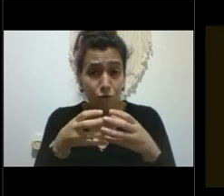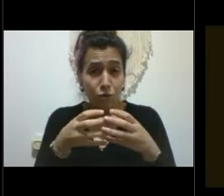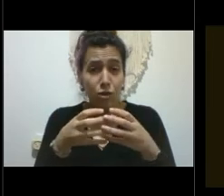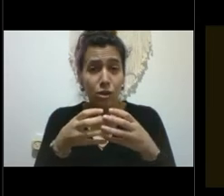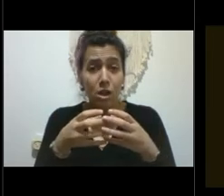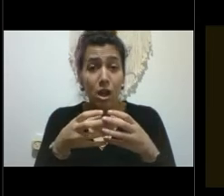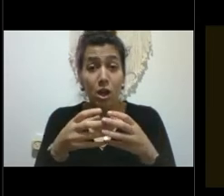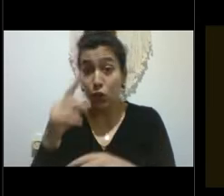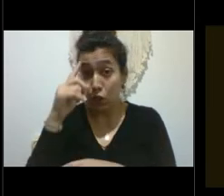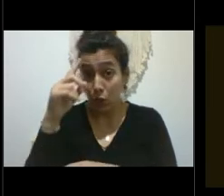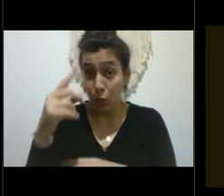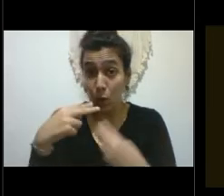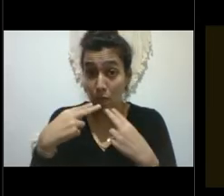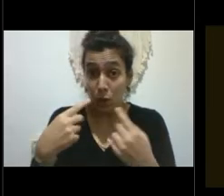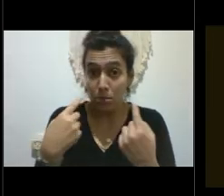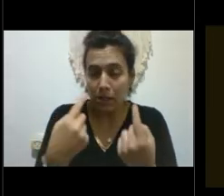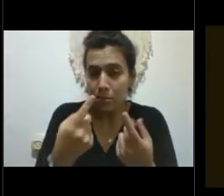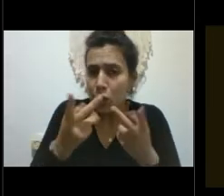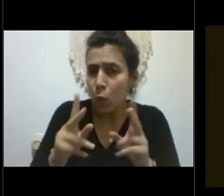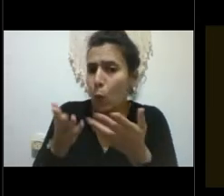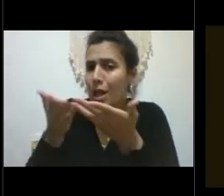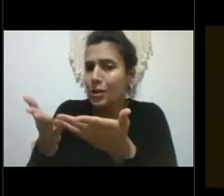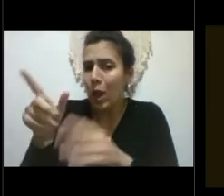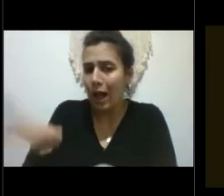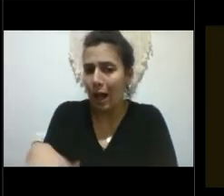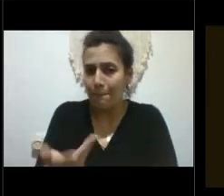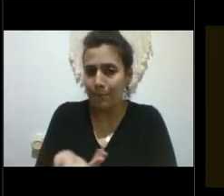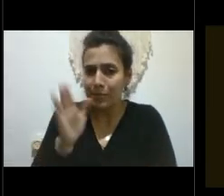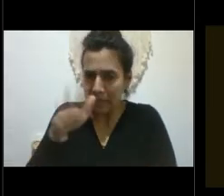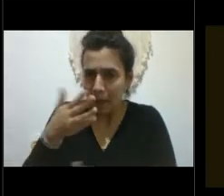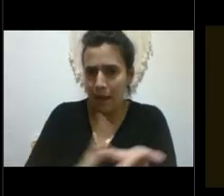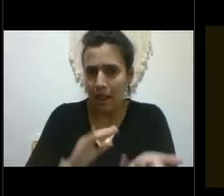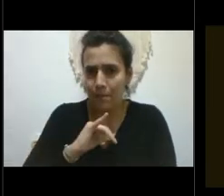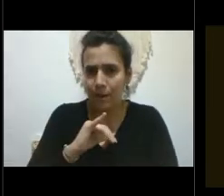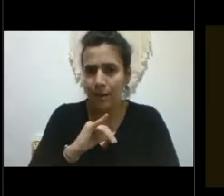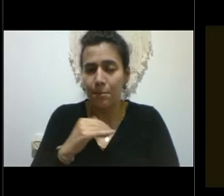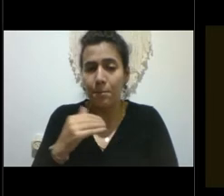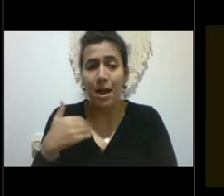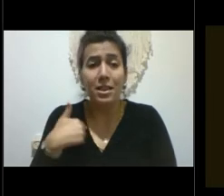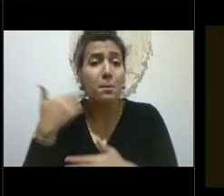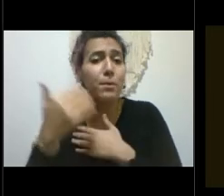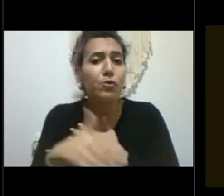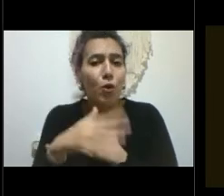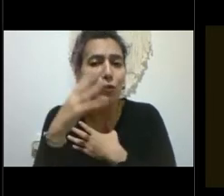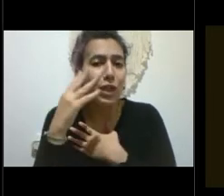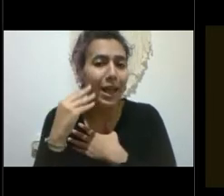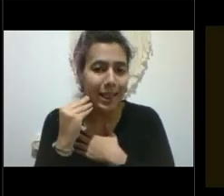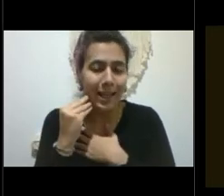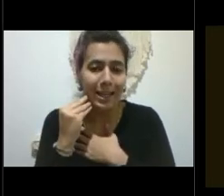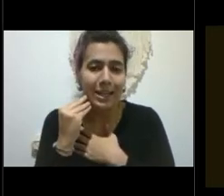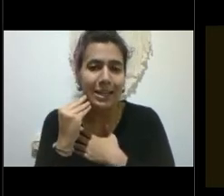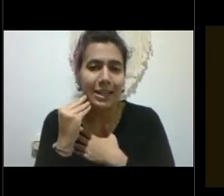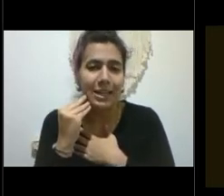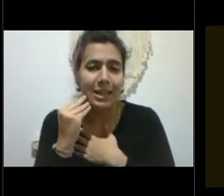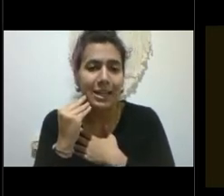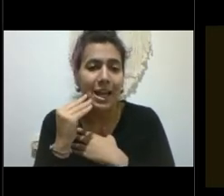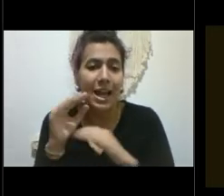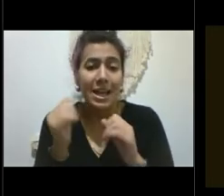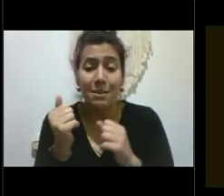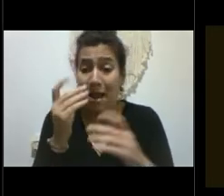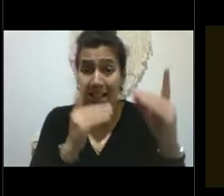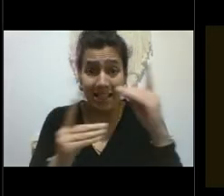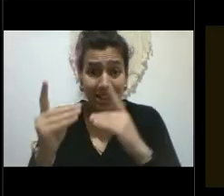לך. זה גם חלק מהעניין. אני בסופו של דבר יענה הרבה יותר, ואני חושב שגם אתם, עם הדינמיקה הקבוצתית,